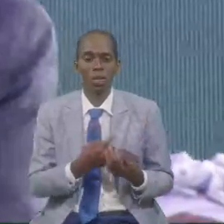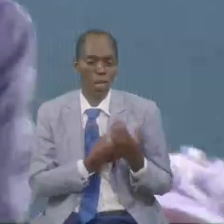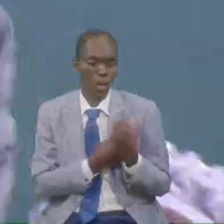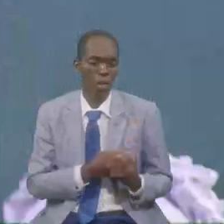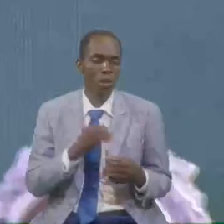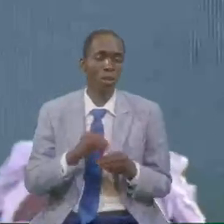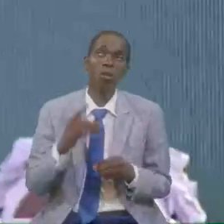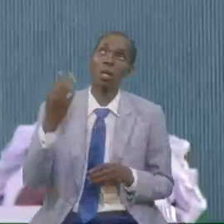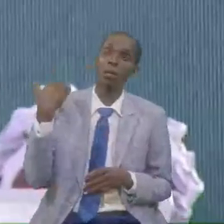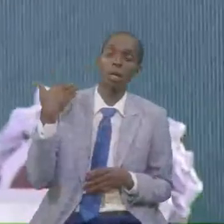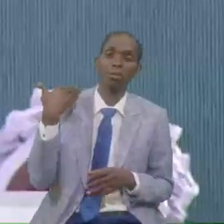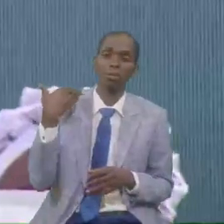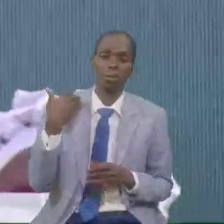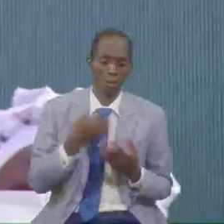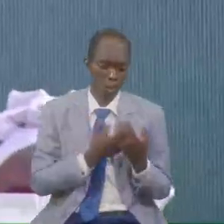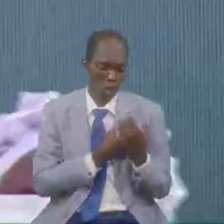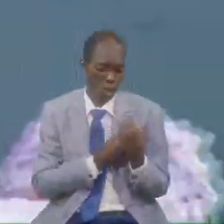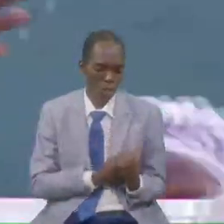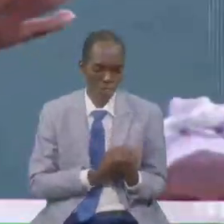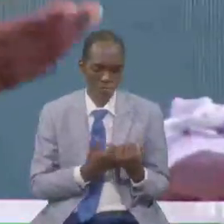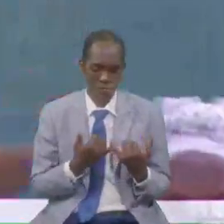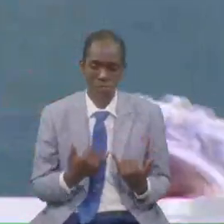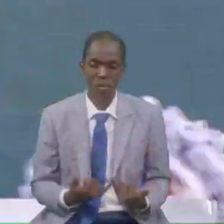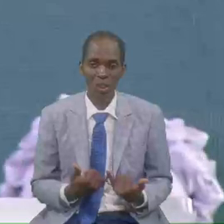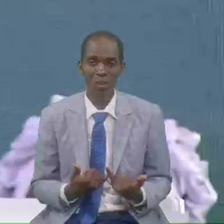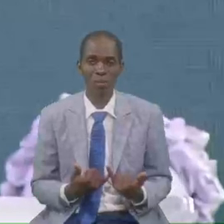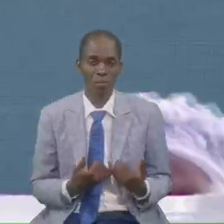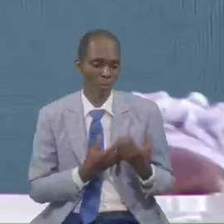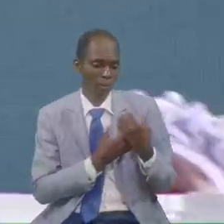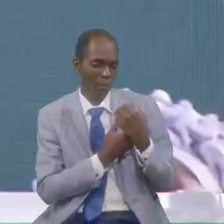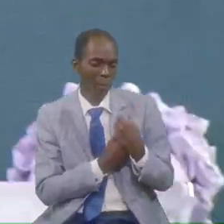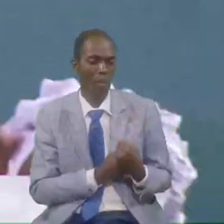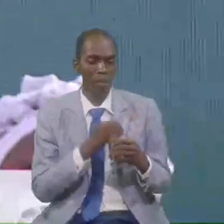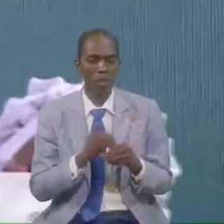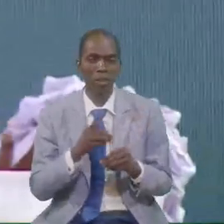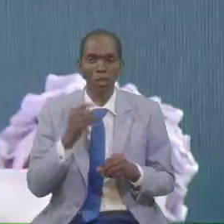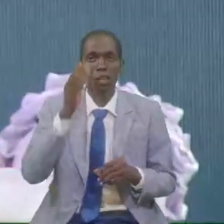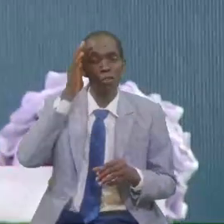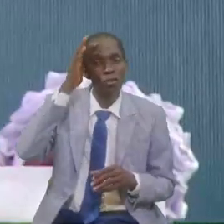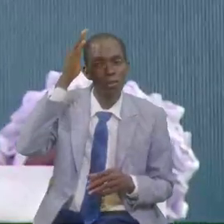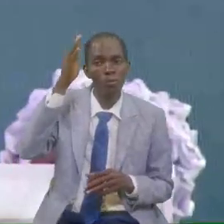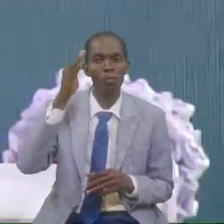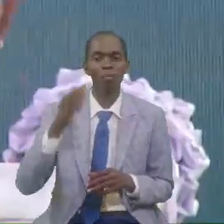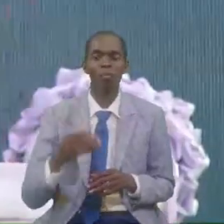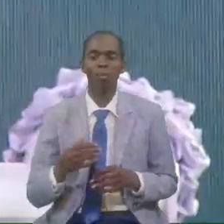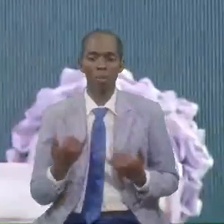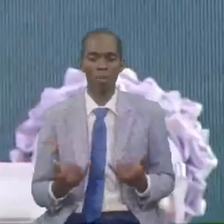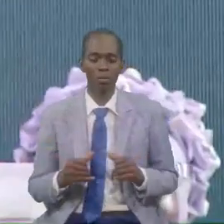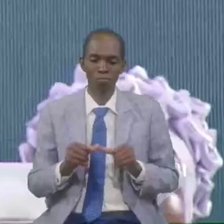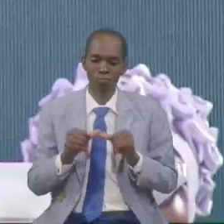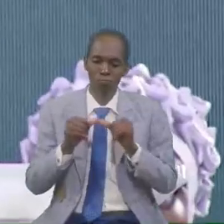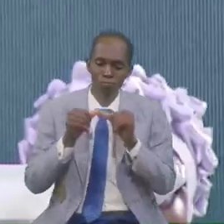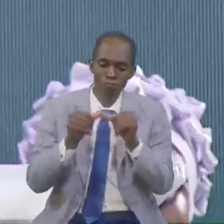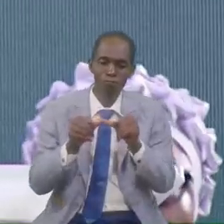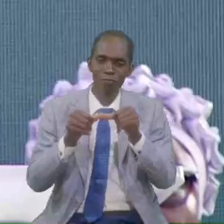le courage par le passé, le courage au présent, le courage dans l'avenir, le